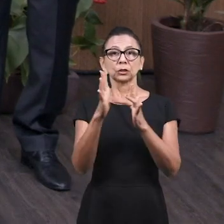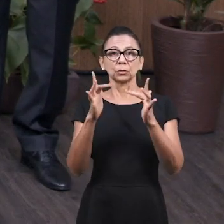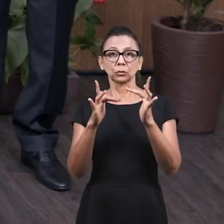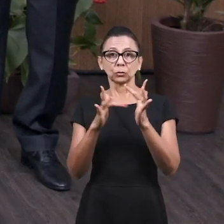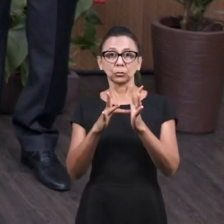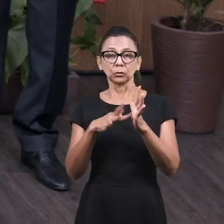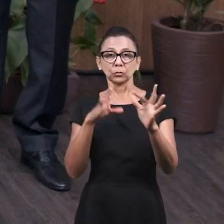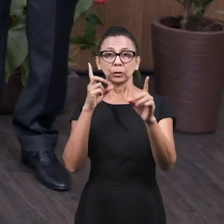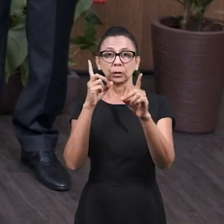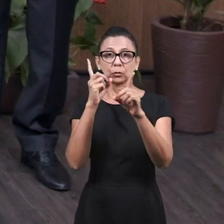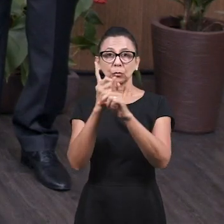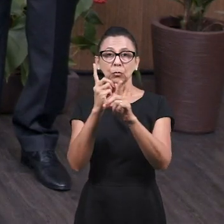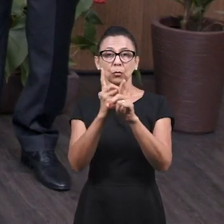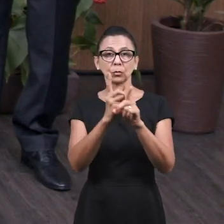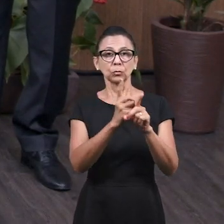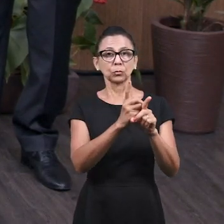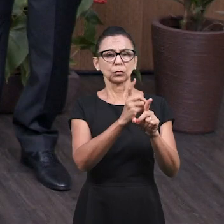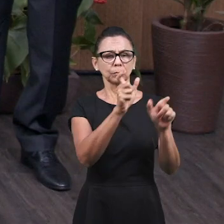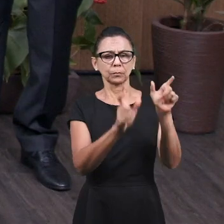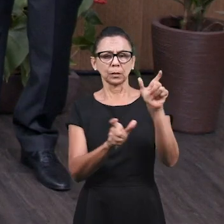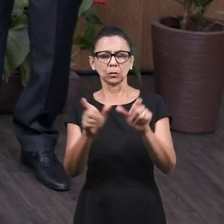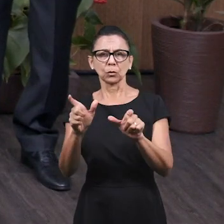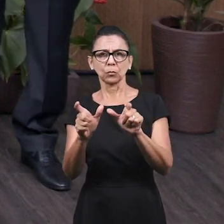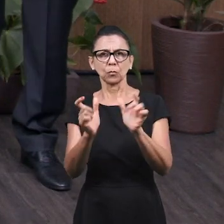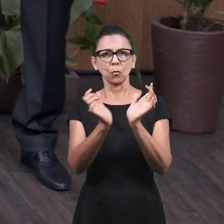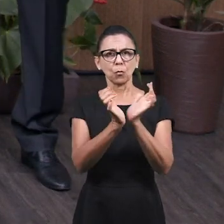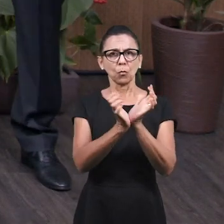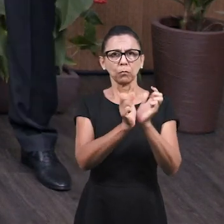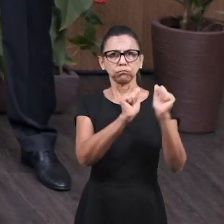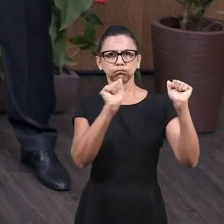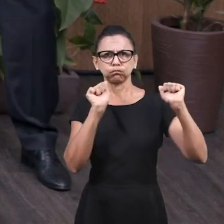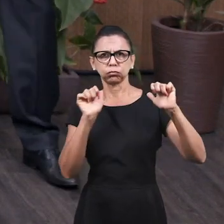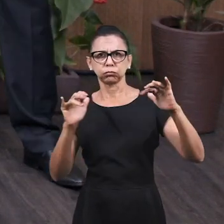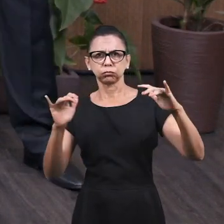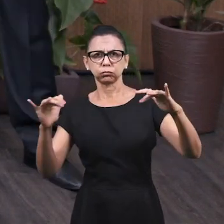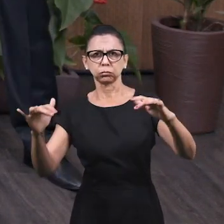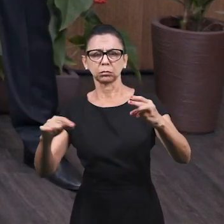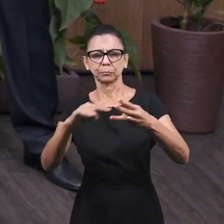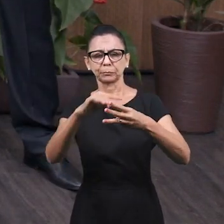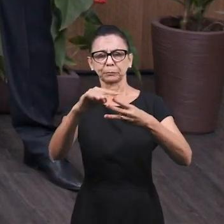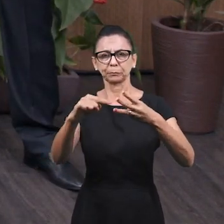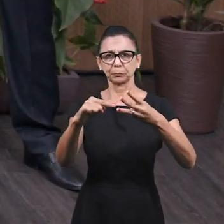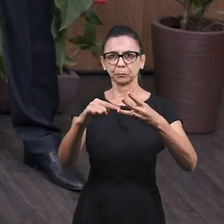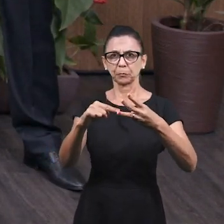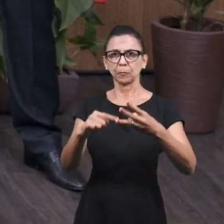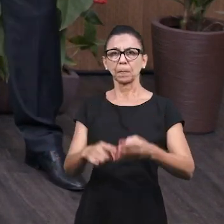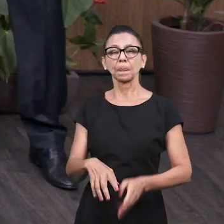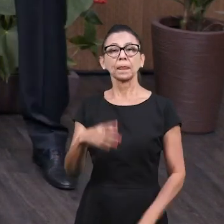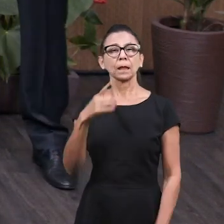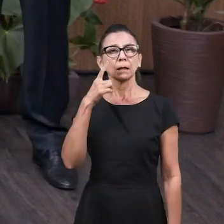Иисуса с людьми, с группами и с толпами людей. И мы увидели на этой